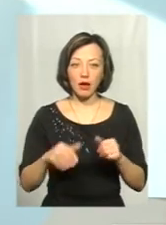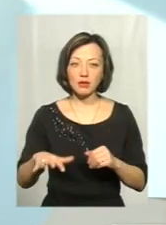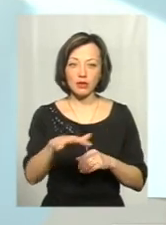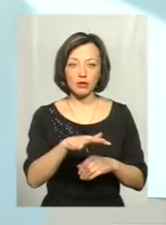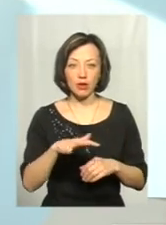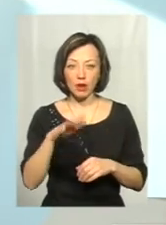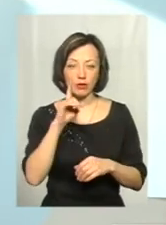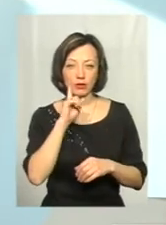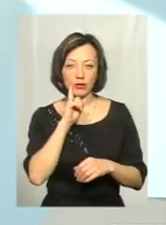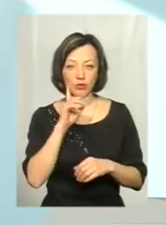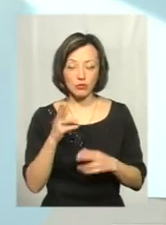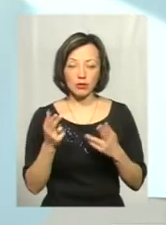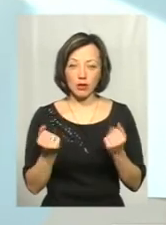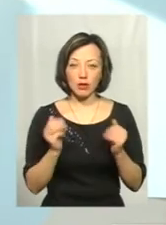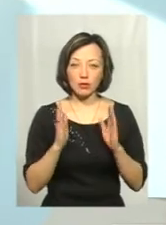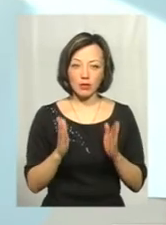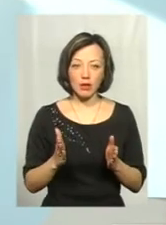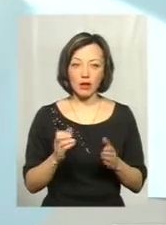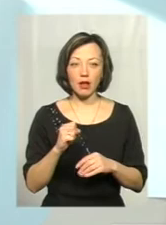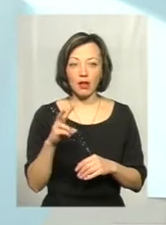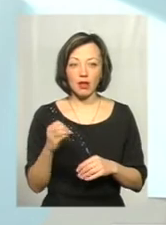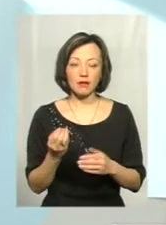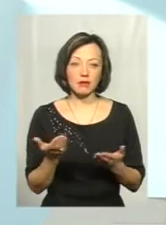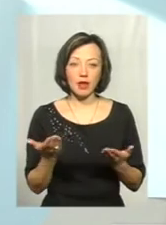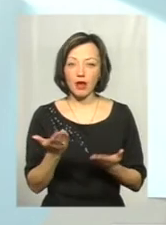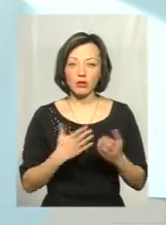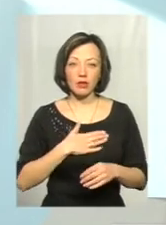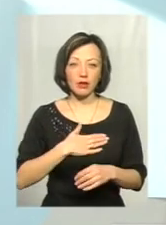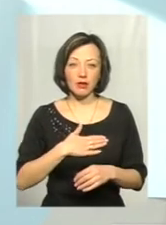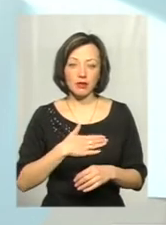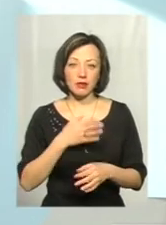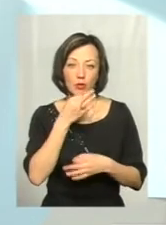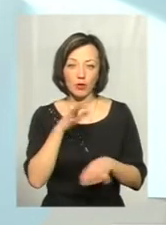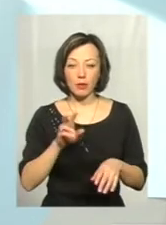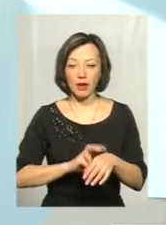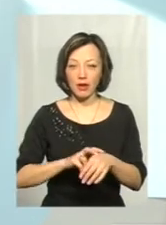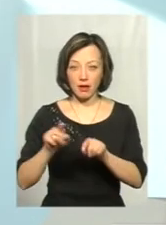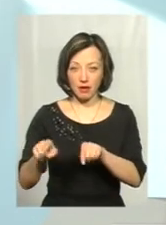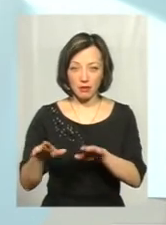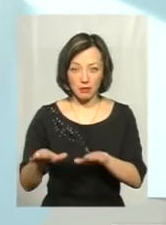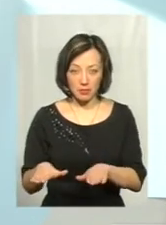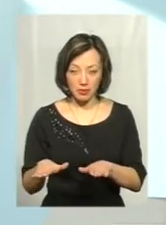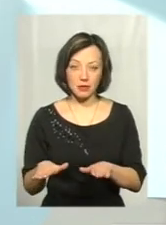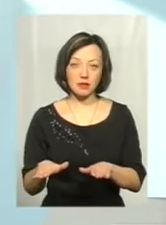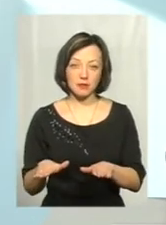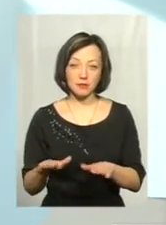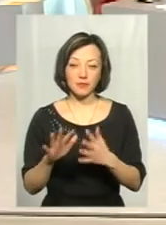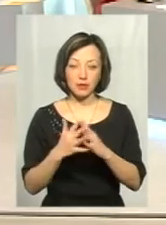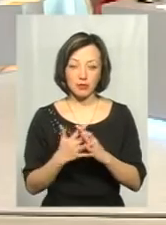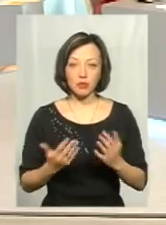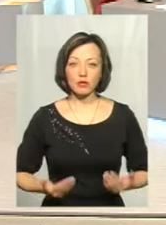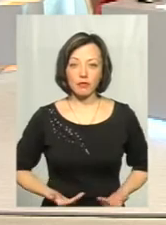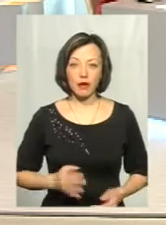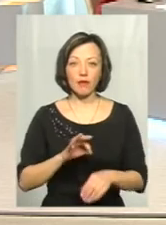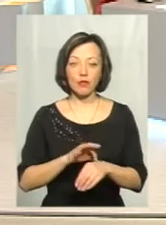йому їхати незручно, але тим не менш, якщо не влаштовує лікар, який знаходиться власне в тому селі, де проживає хворий,